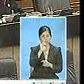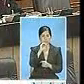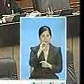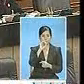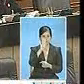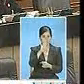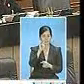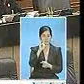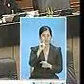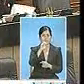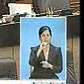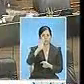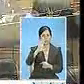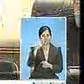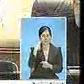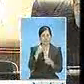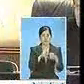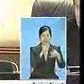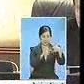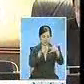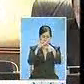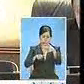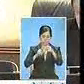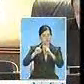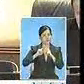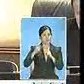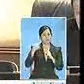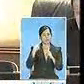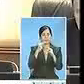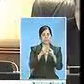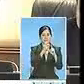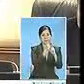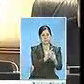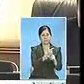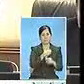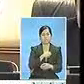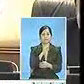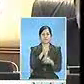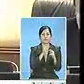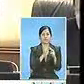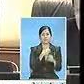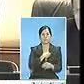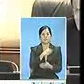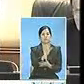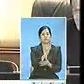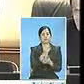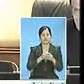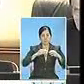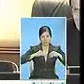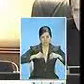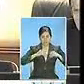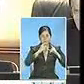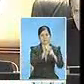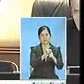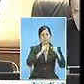หน้า115บุคคลต่างๆที่ไม่อยากจะเอ่ยนามท่านเพราะว่าเดี๋ยวจะกลายเป็นเรื่องพาดพิงนี่นะฮะเห็นด้วยกับเสียงส่วน